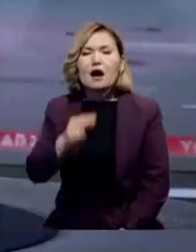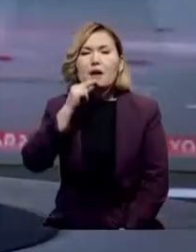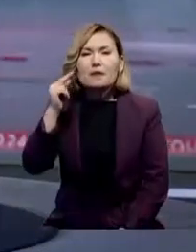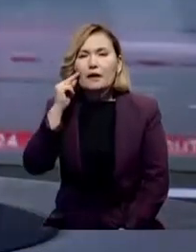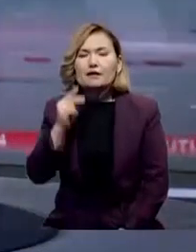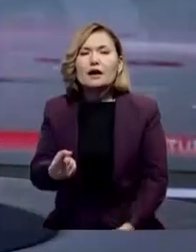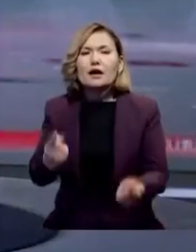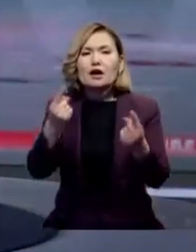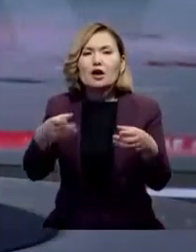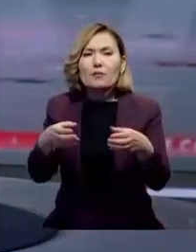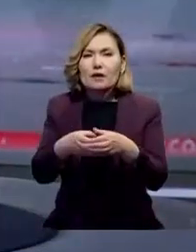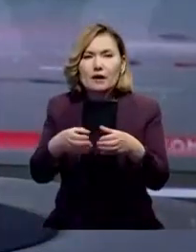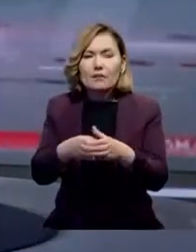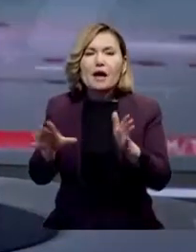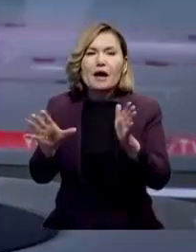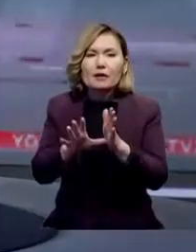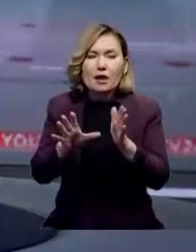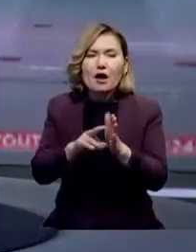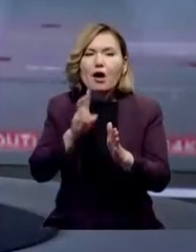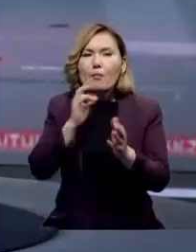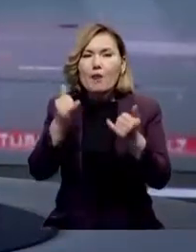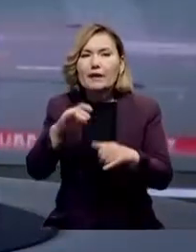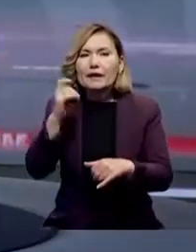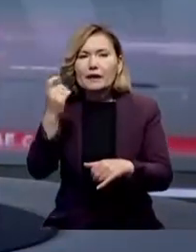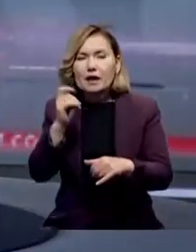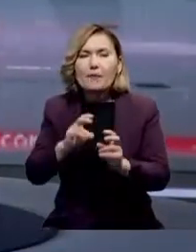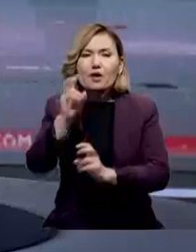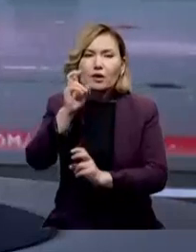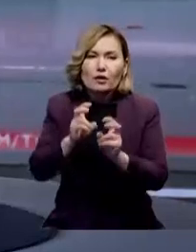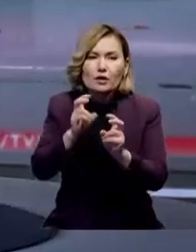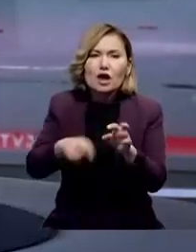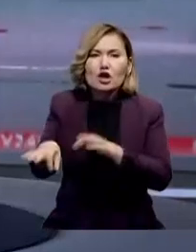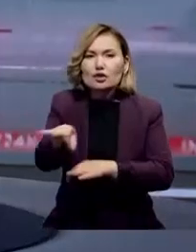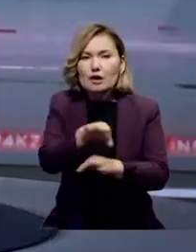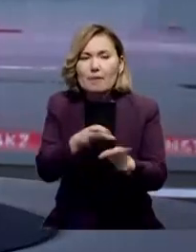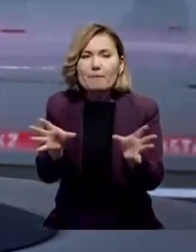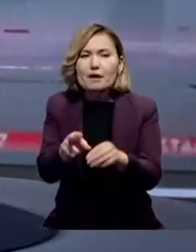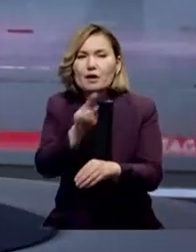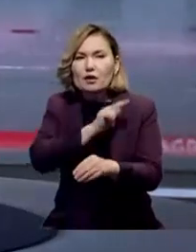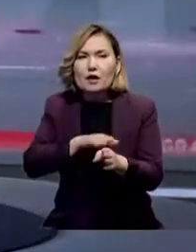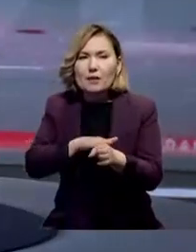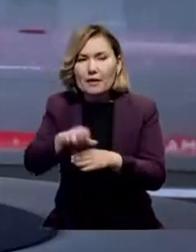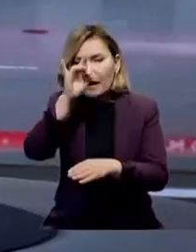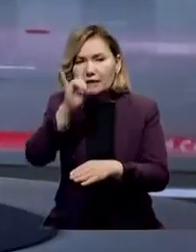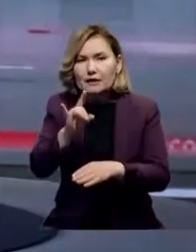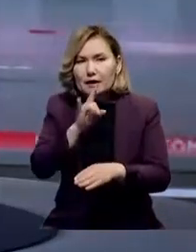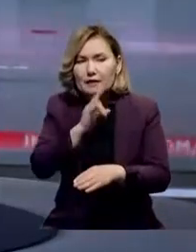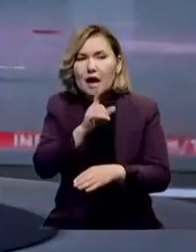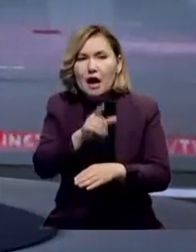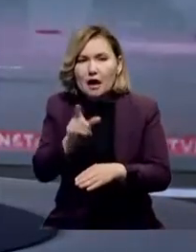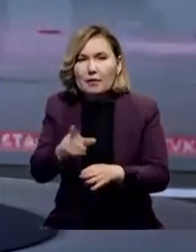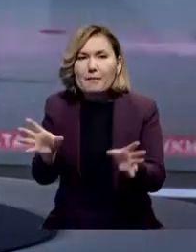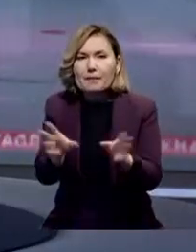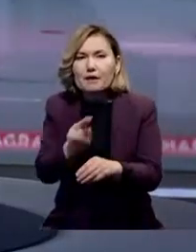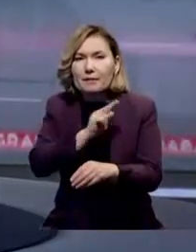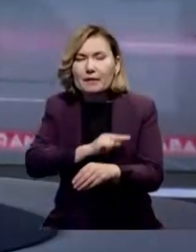Қытайдың Сетин Групп компаниясы энергетика және мұнай химиясы өнеркәсіп саласындағы жобаларды бірлесіп іске асыру үшін қазақстандық